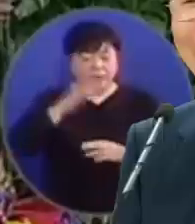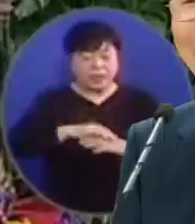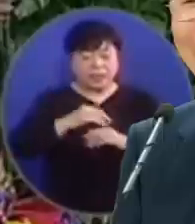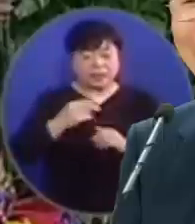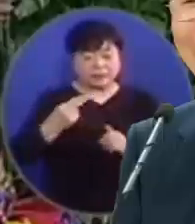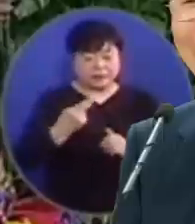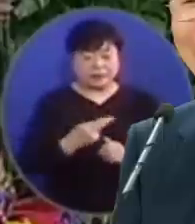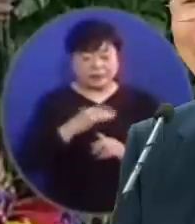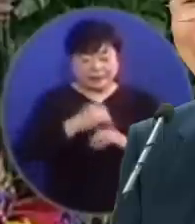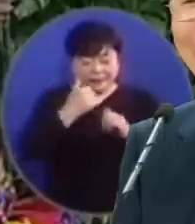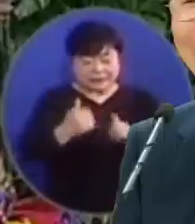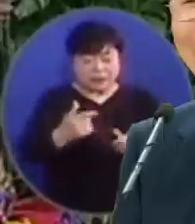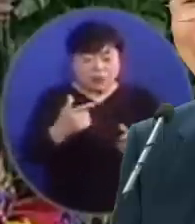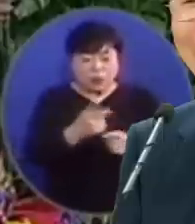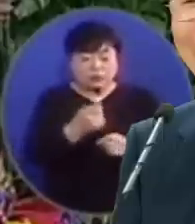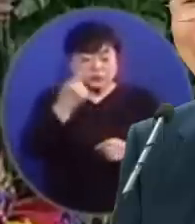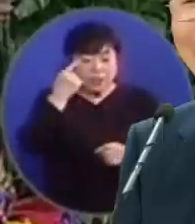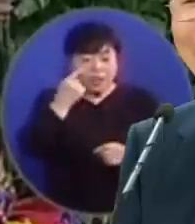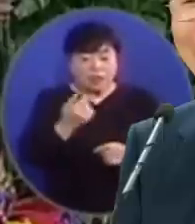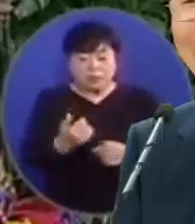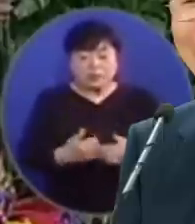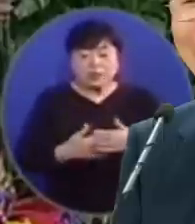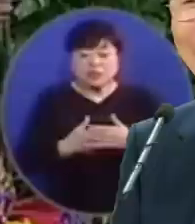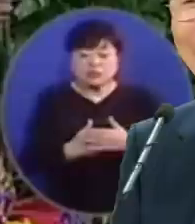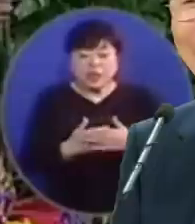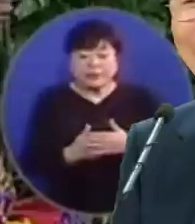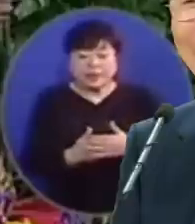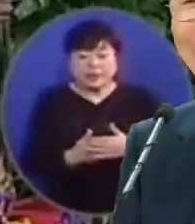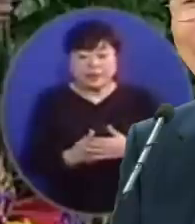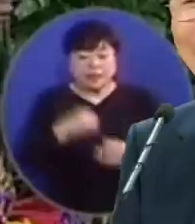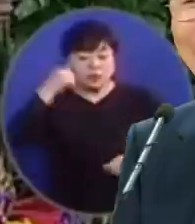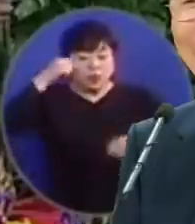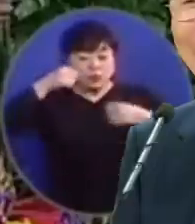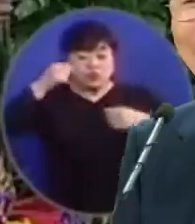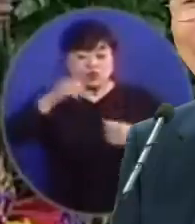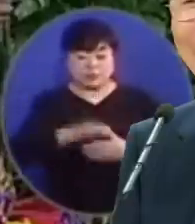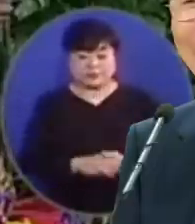대적하는 원수를 생각하고 불안해하는 것입니다. 여러분, 동물들은